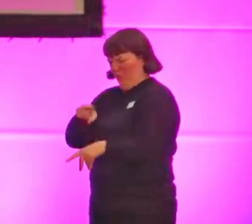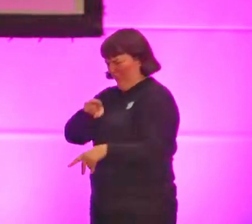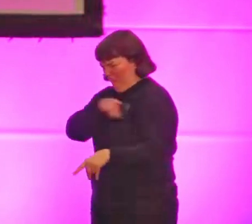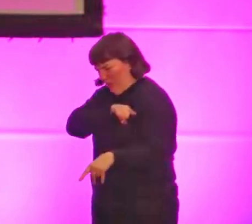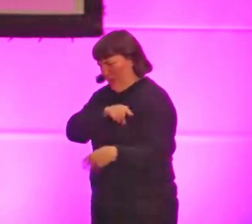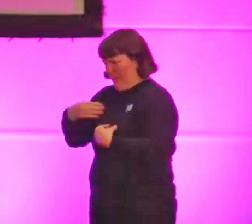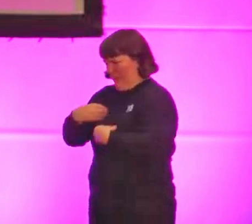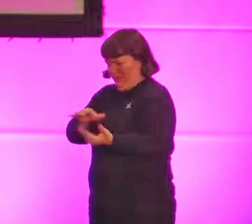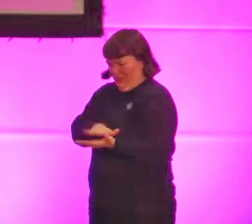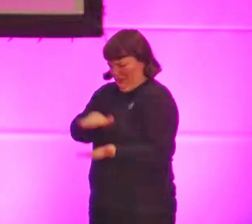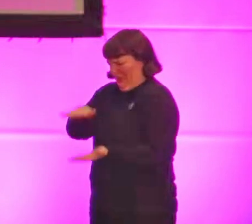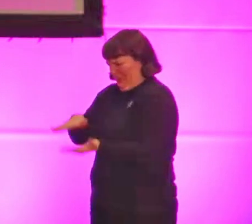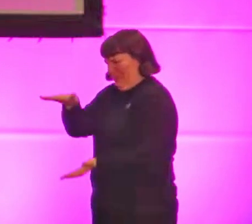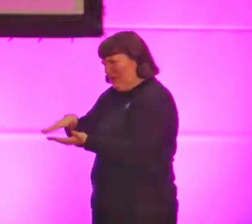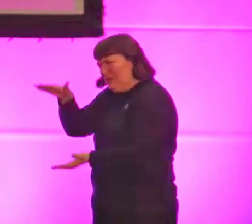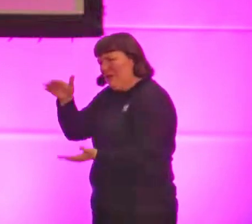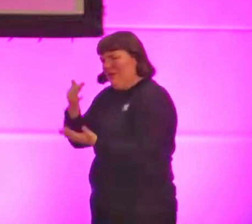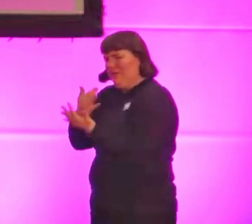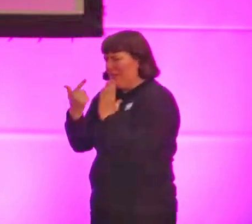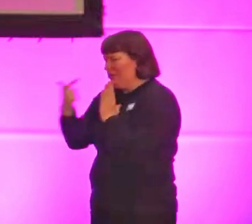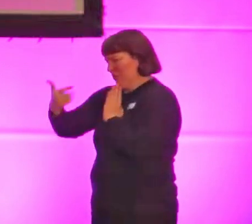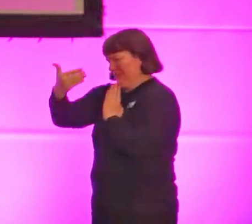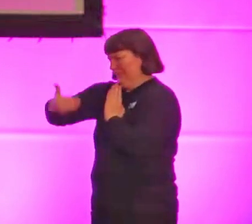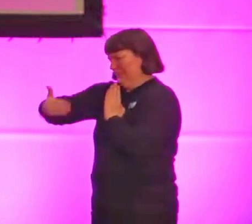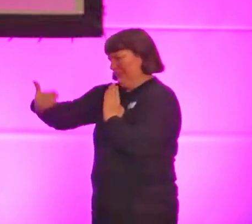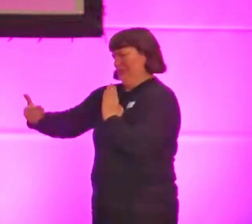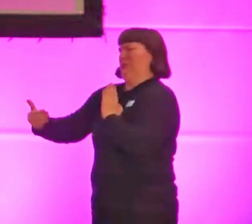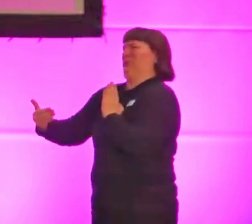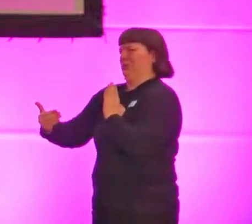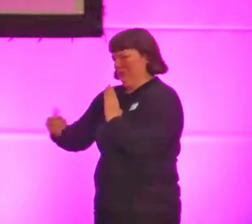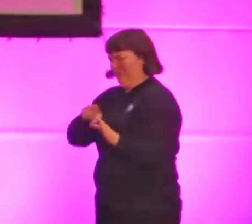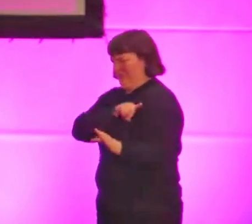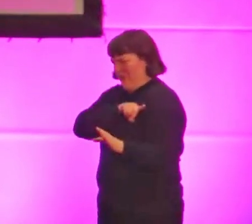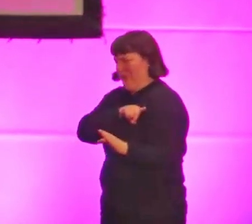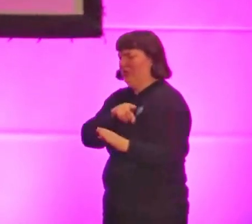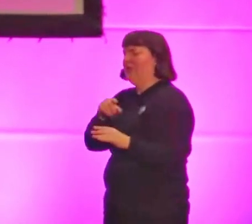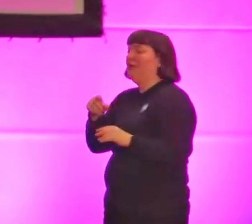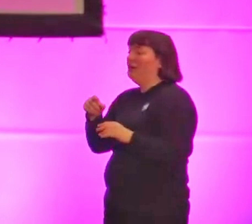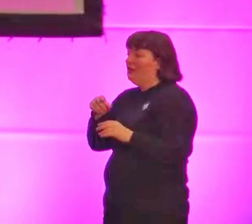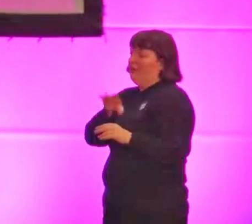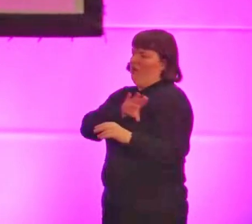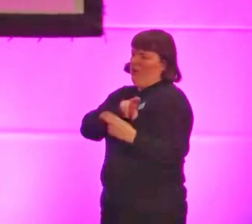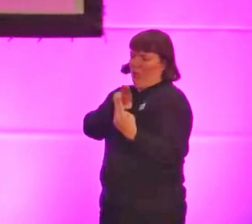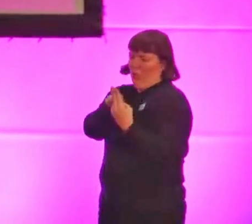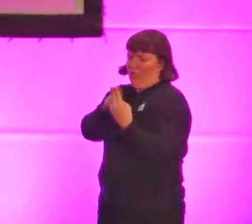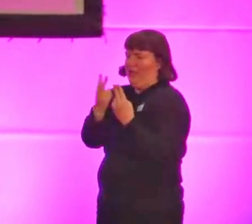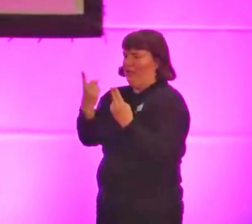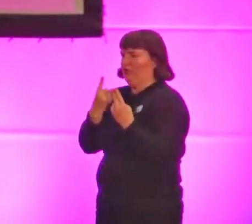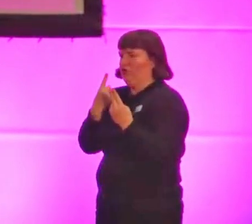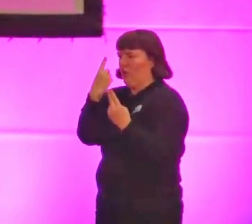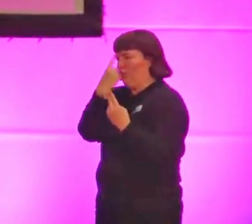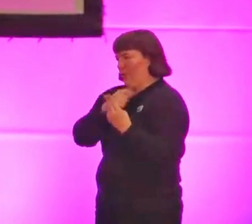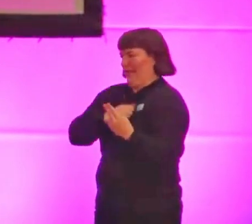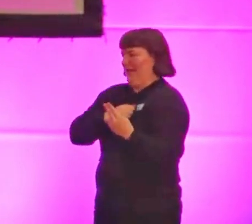Det är fruktansvärt många. Det är många tusen sidor det handlar om. Och vi hade kontakt med två målsägare i biträden,